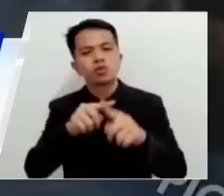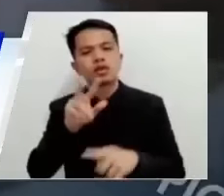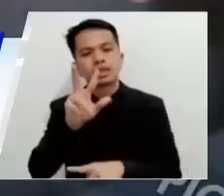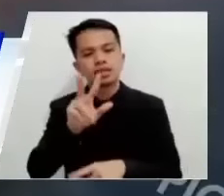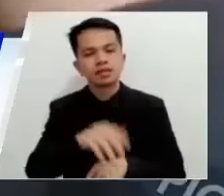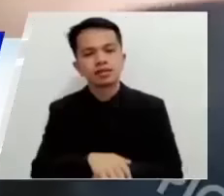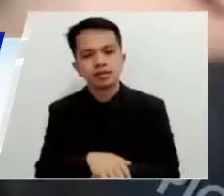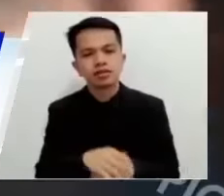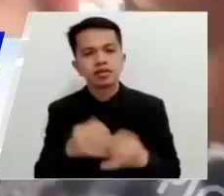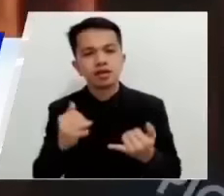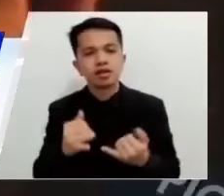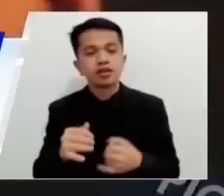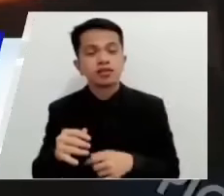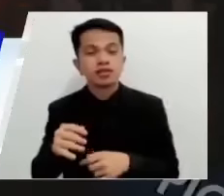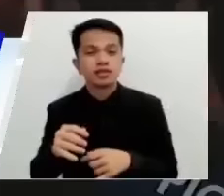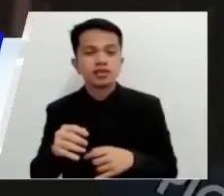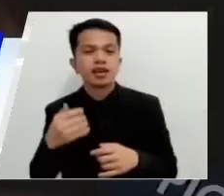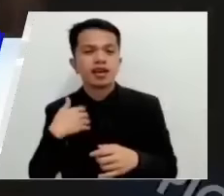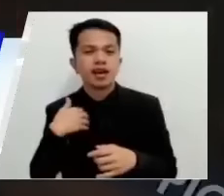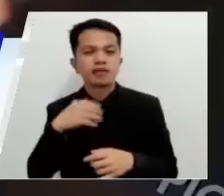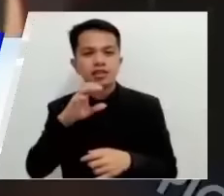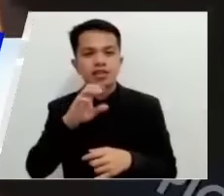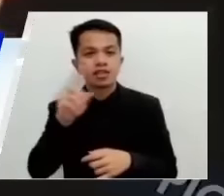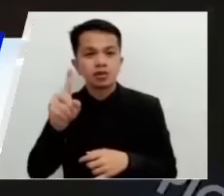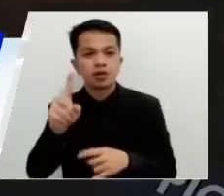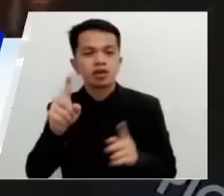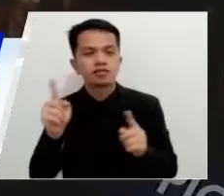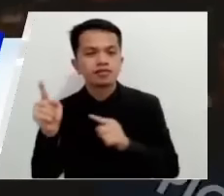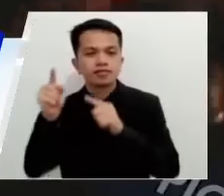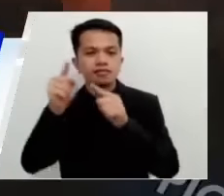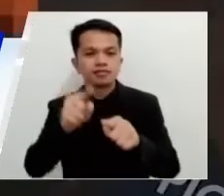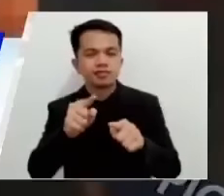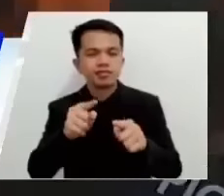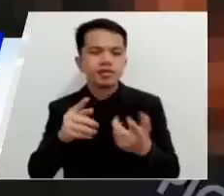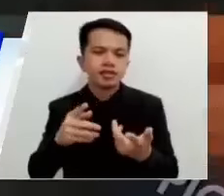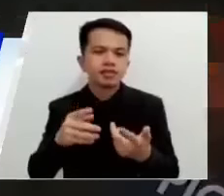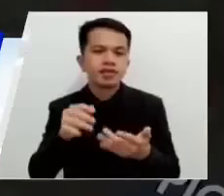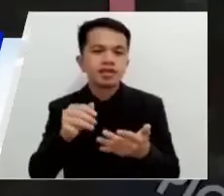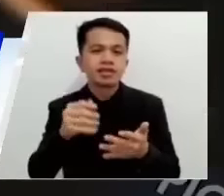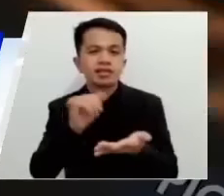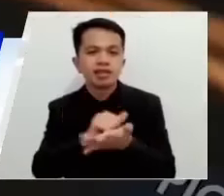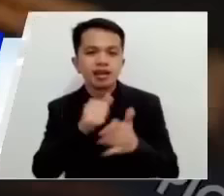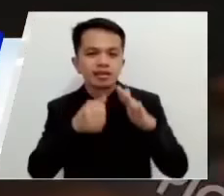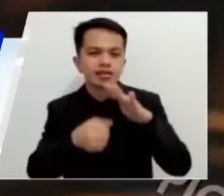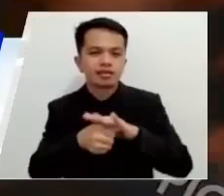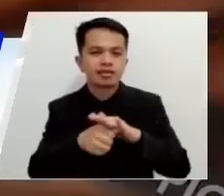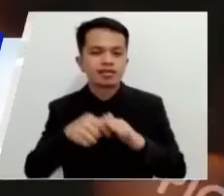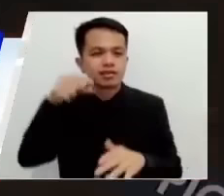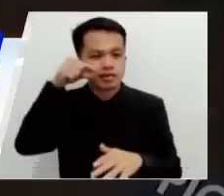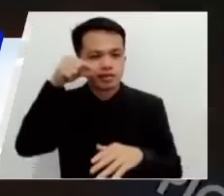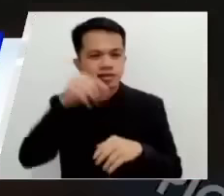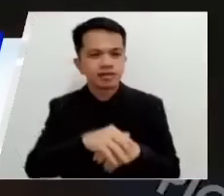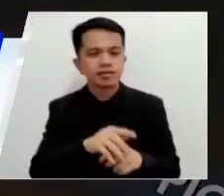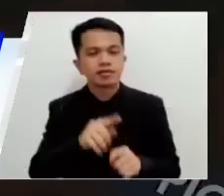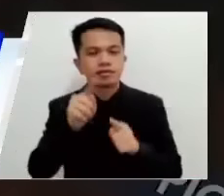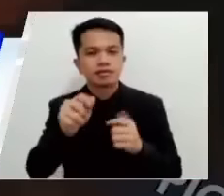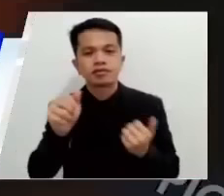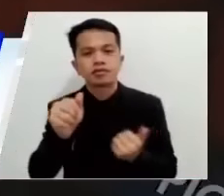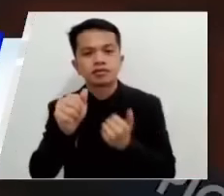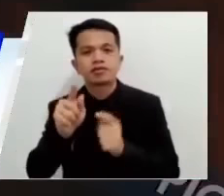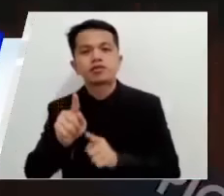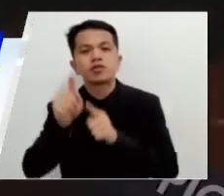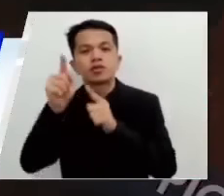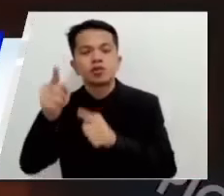C-130 plane ng Air Force ang dumating sa Davao at lumabas ng pinagtataguan si Quiboloy. Sakay sila ng convoy na nagbiyahe sa kanila para isakay